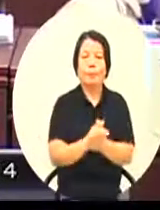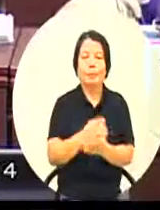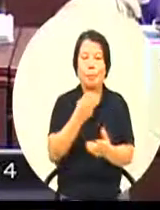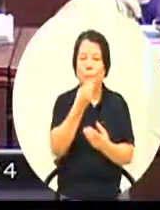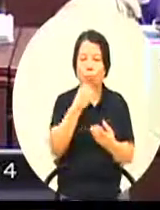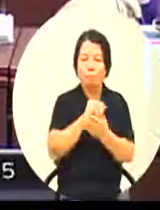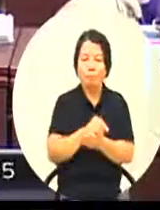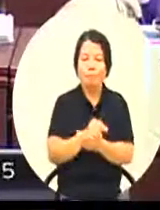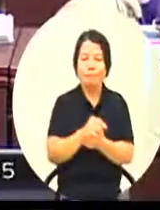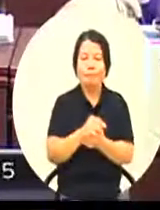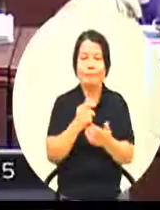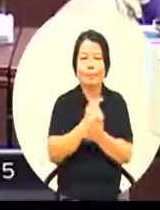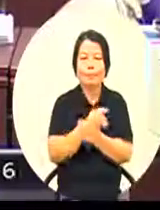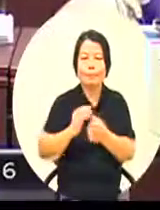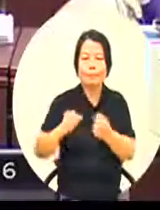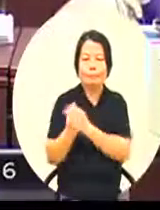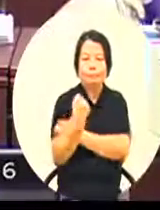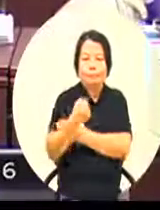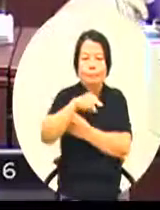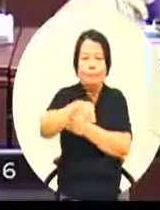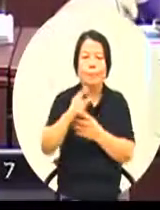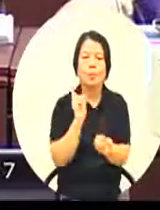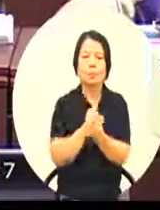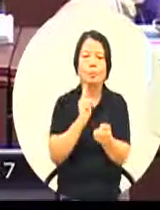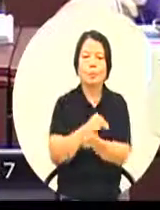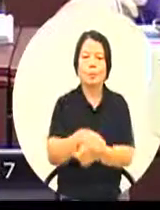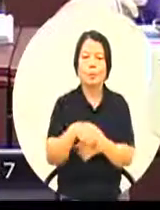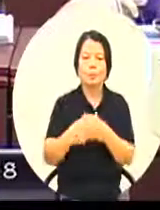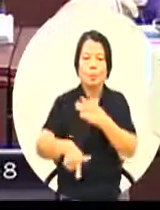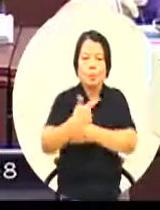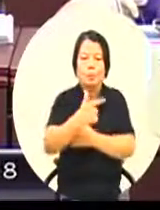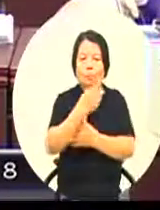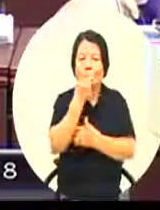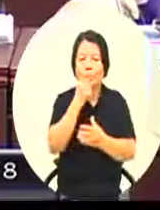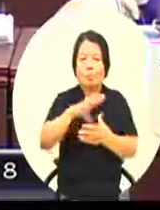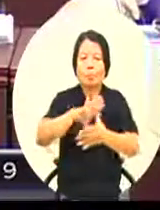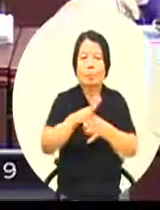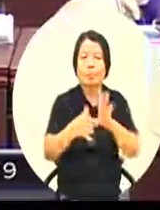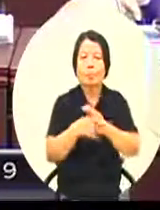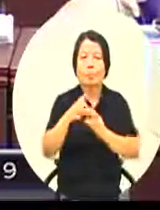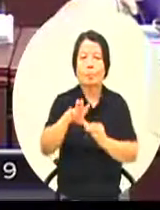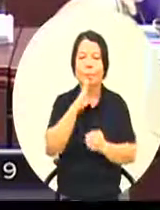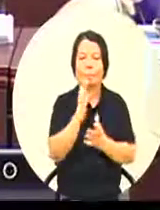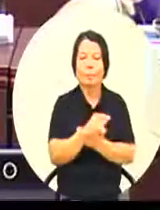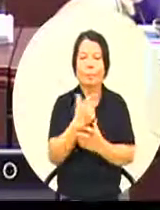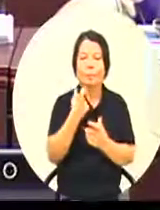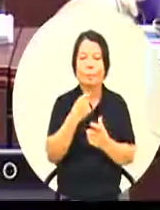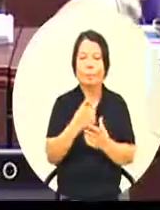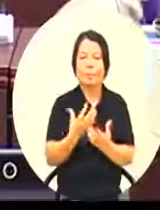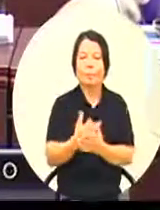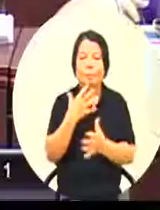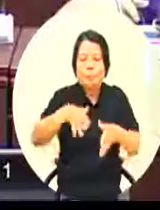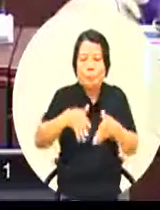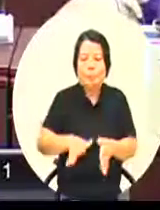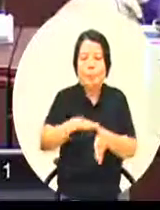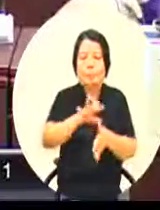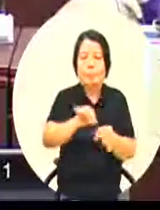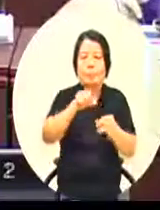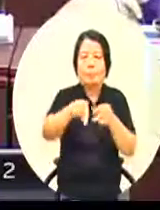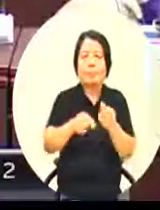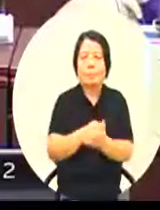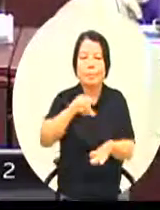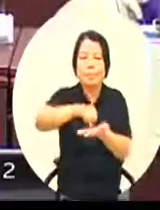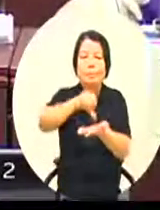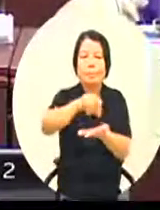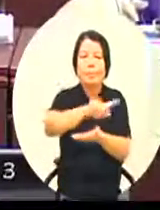命，其实饮食革命就在对抗这个素食文化，他讲的就是在地的食材，然后这个零的里程，食